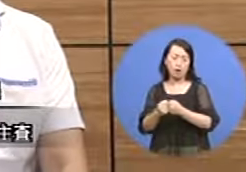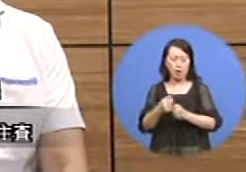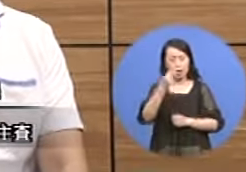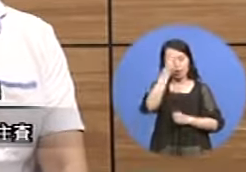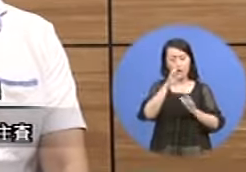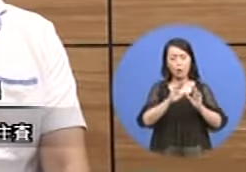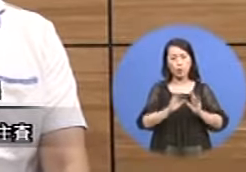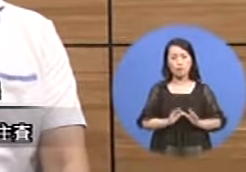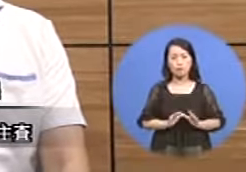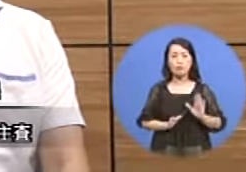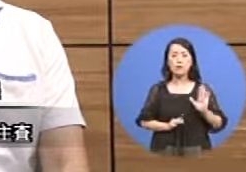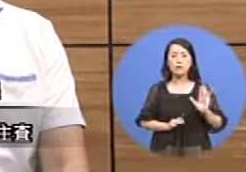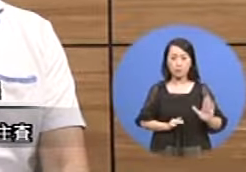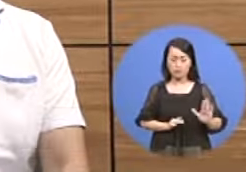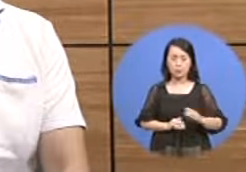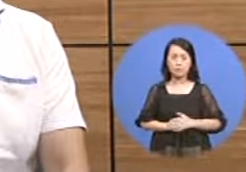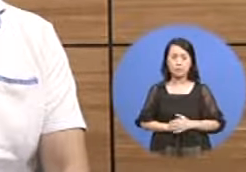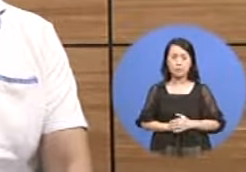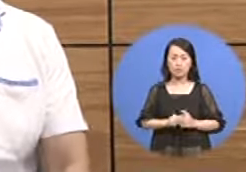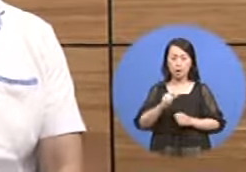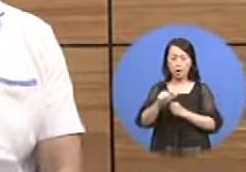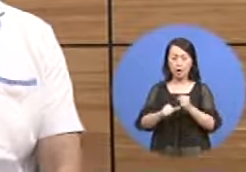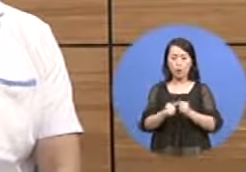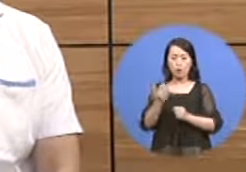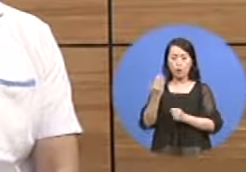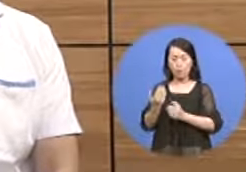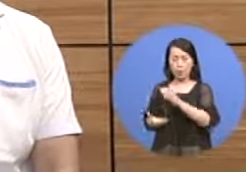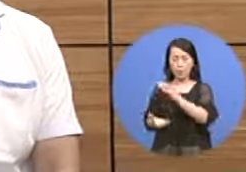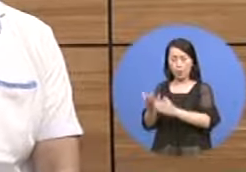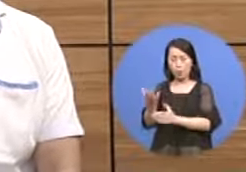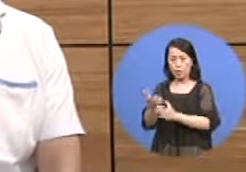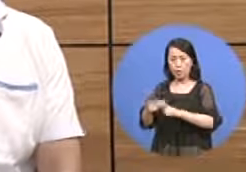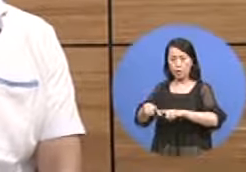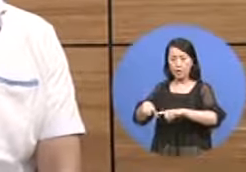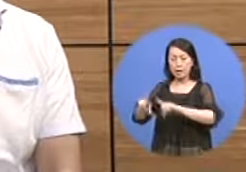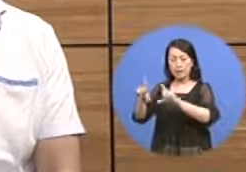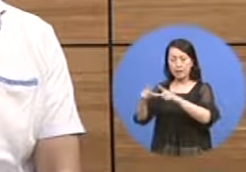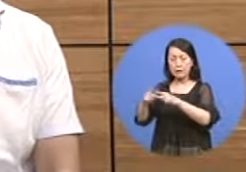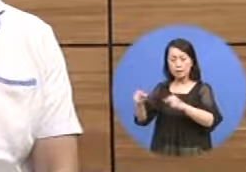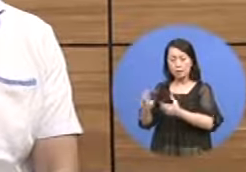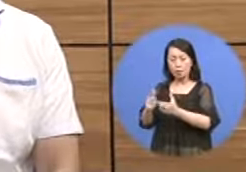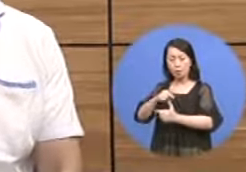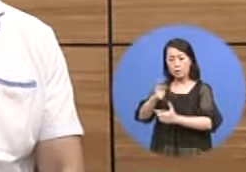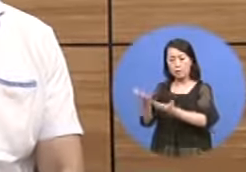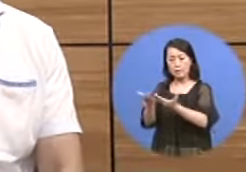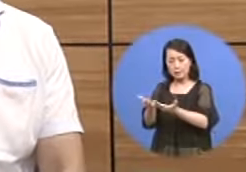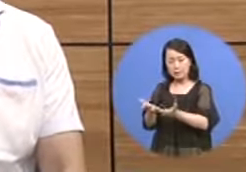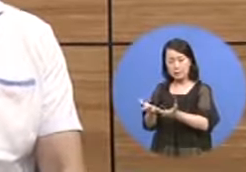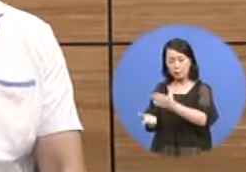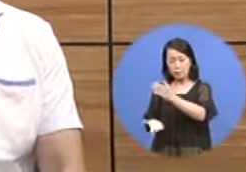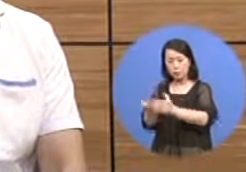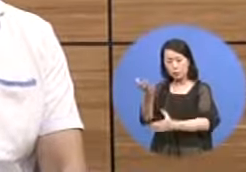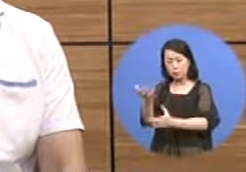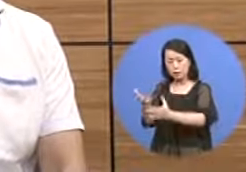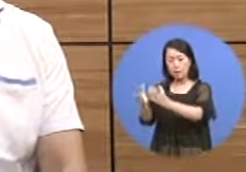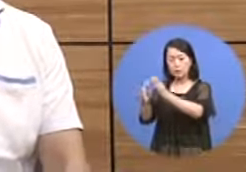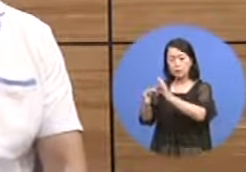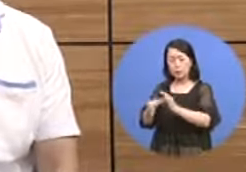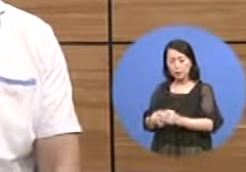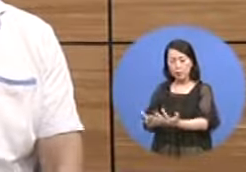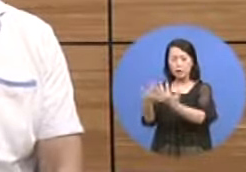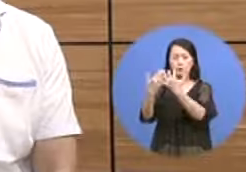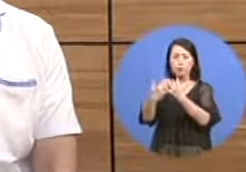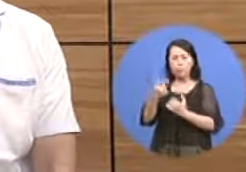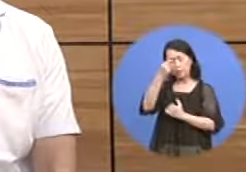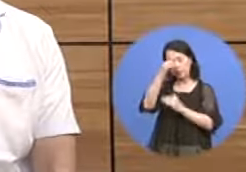害を受けています。5年前に起こりました東日本大地震の時には津波による被害が特に大きかった地震だったんですけれども